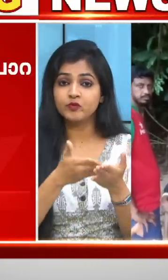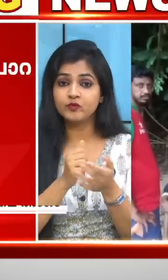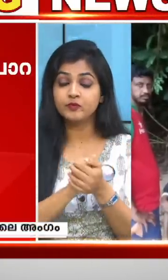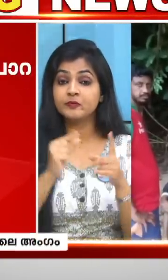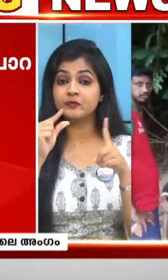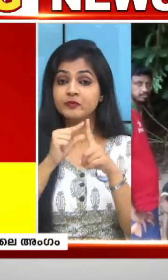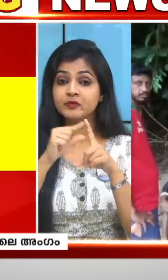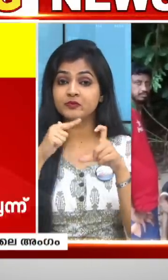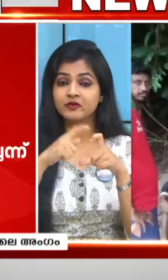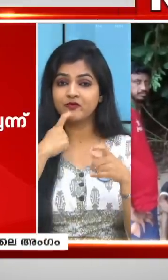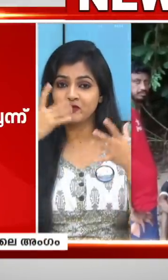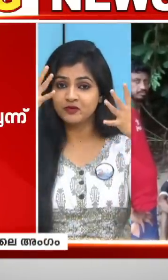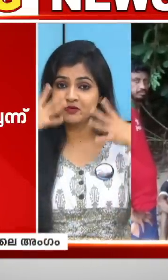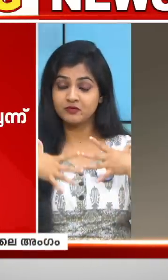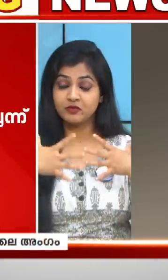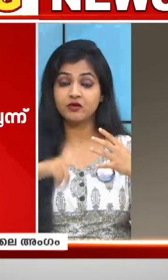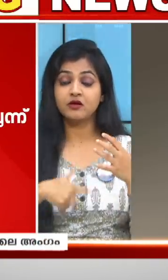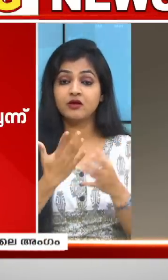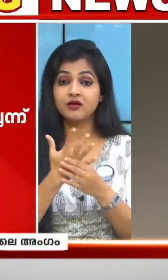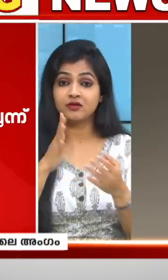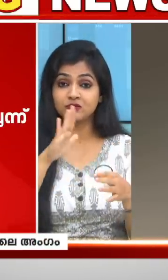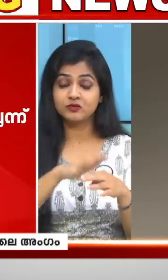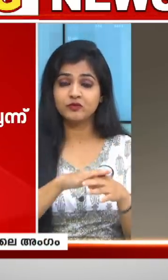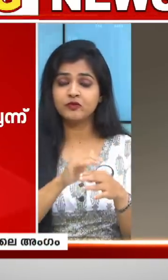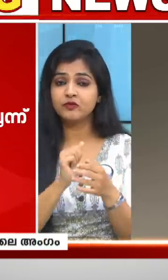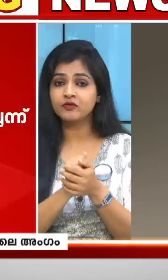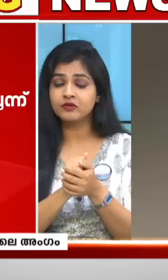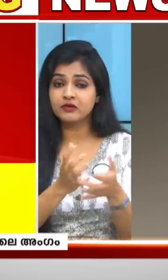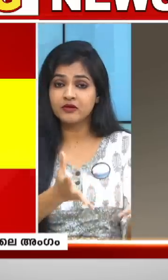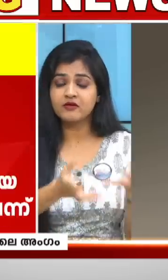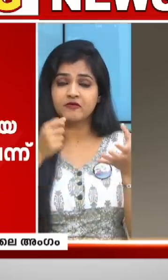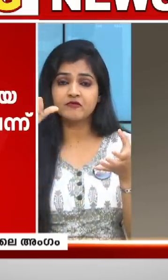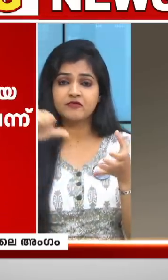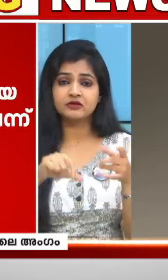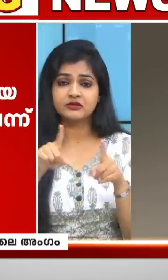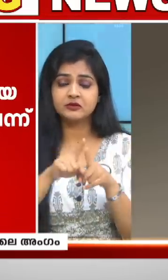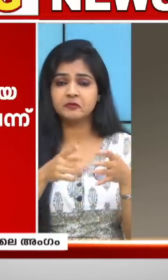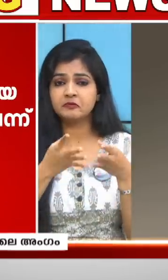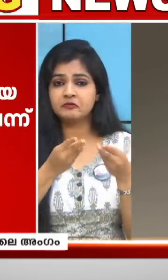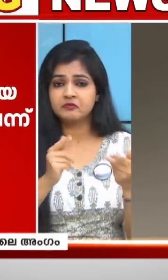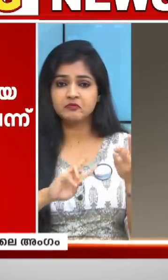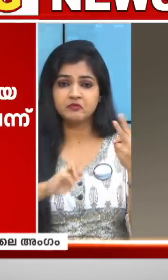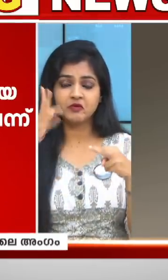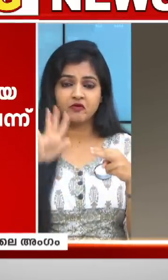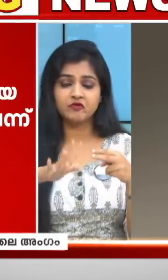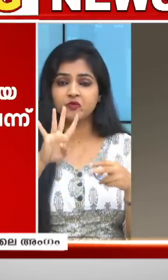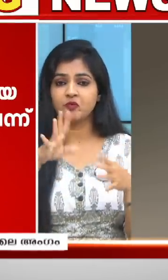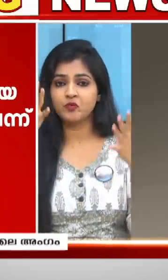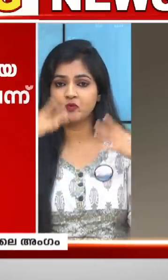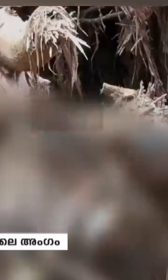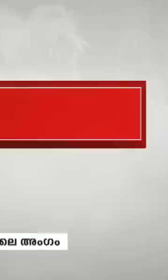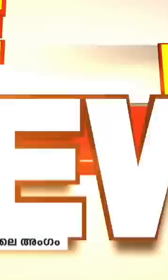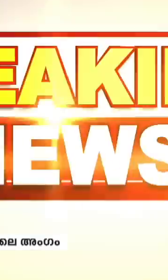കിറ്റ് എടുത്താൽ തന്നെ നമുക്ക് കയ്യിൽ എടുത്തിട്ടുണ്ടെങ്കിൽ ഇങ്ങനെ എടുക്കാൻ കഴിയില്ല. ആ ഒരു കോലത്തിലുള്ള ബോഡിയാണ് ഇപ്പൊ നമ്മൾ കണ്ടത്, 4 എണ്ണം. ആ